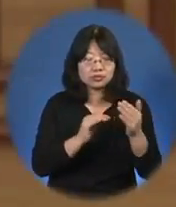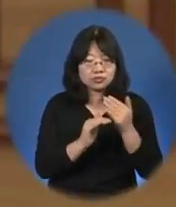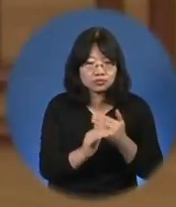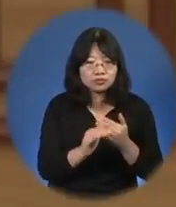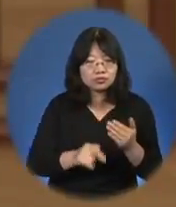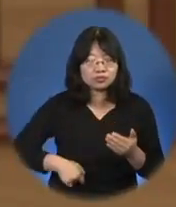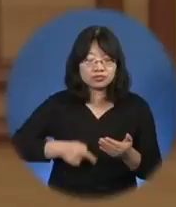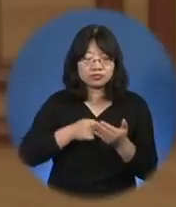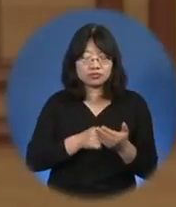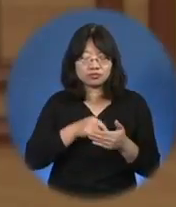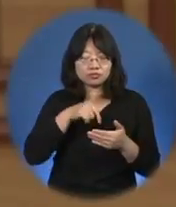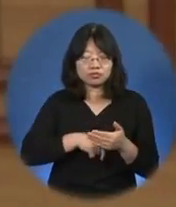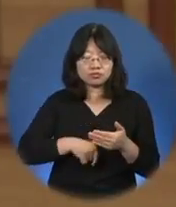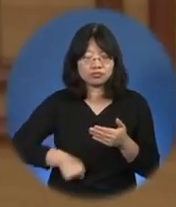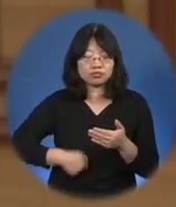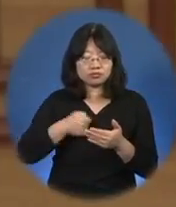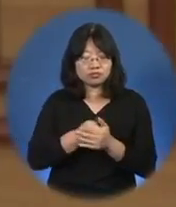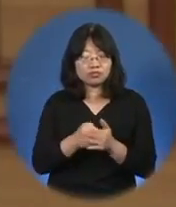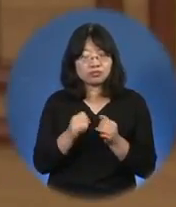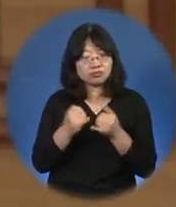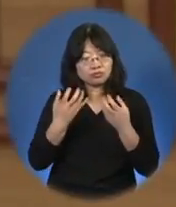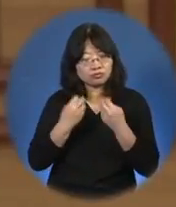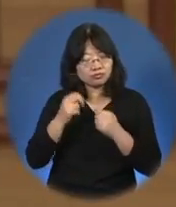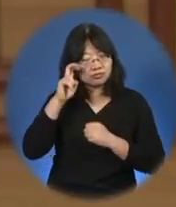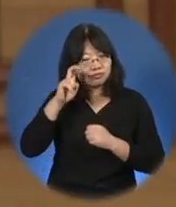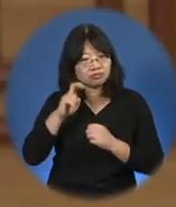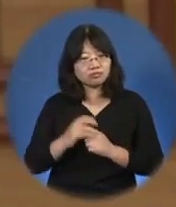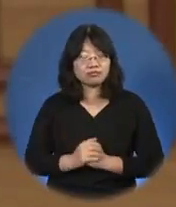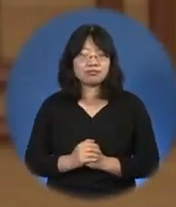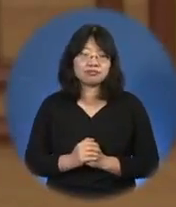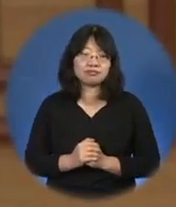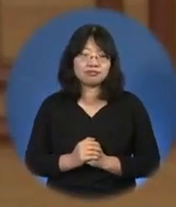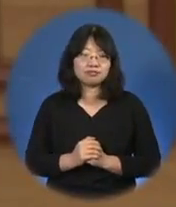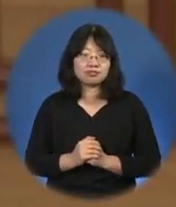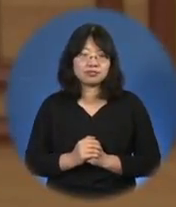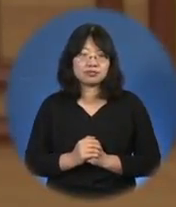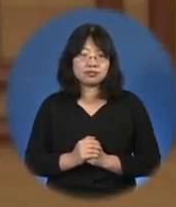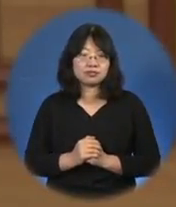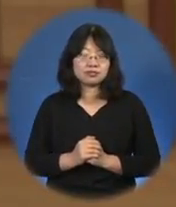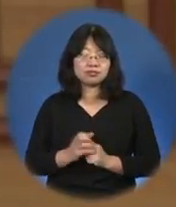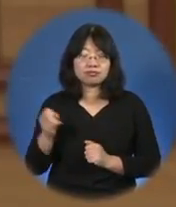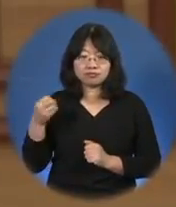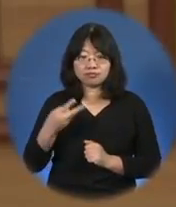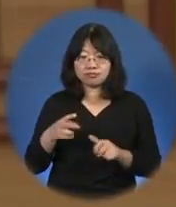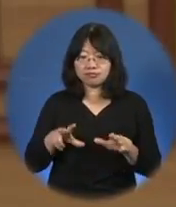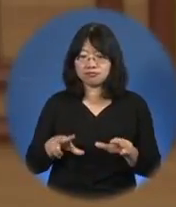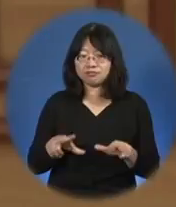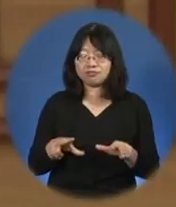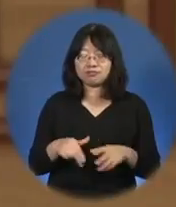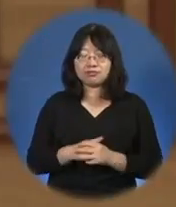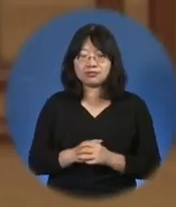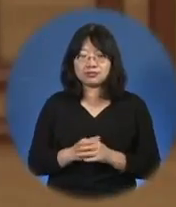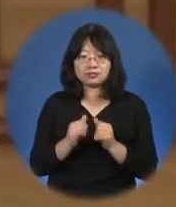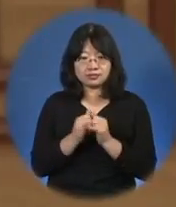내겠다고 아마 속으로 마음 먹은 분들이 많았던 것 같고요. 그리고 이제 예,